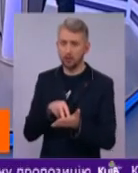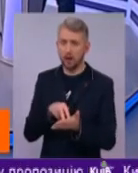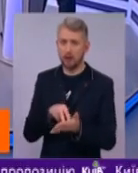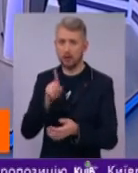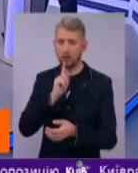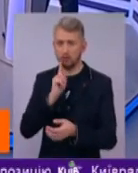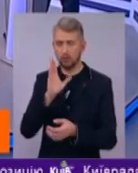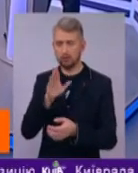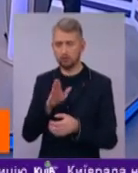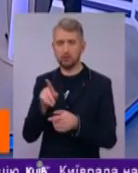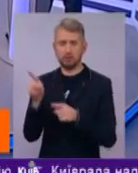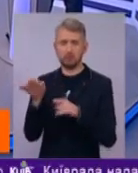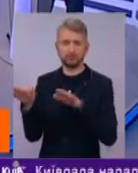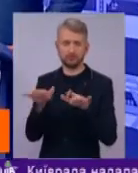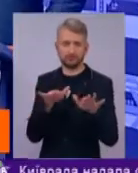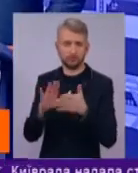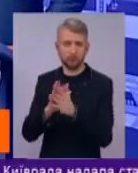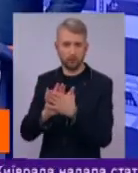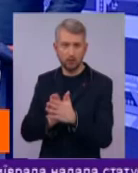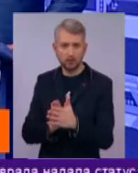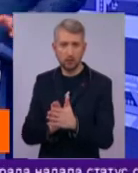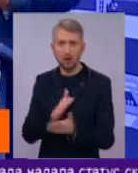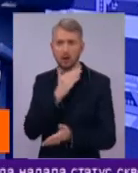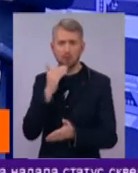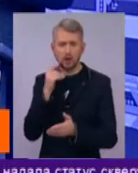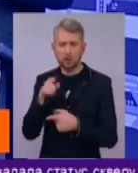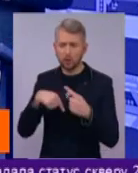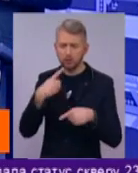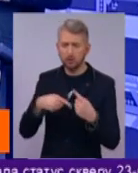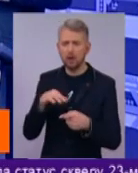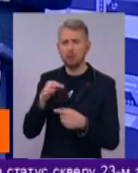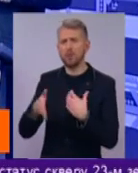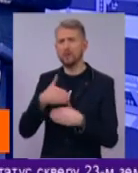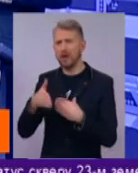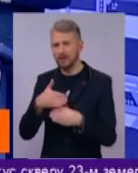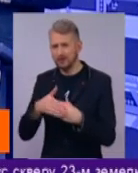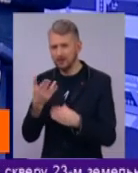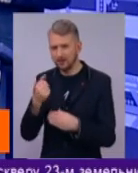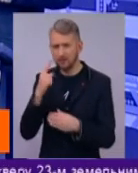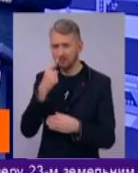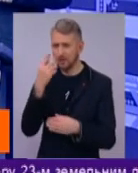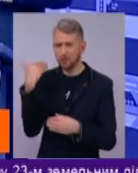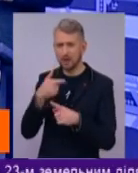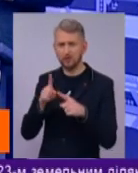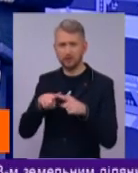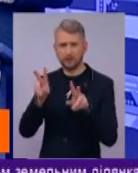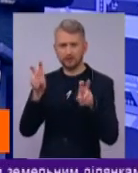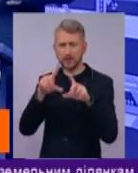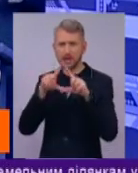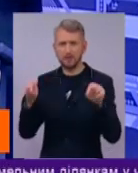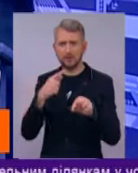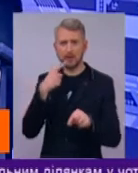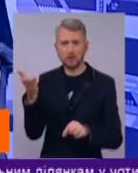допоки будуть вирішувати. Багато ж дійсно ось цих розмов, так про санкції, пам'ятаємо нещодавно ця кремлівська доповідь.